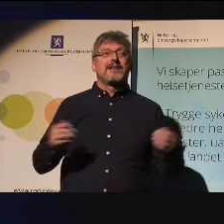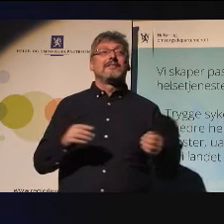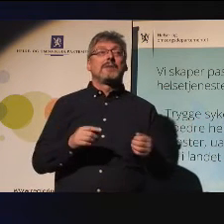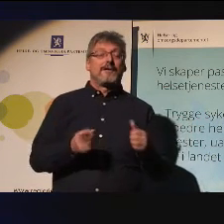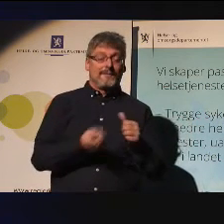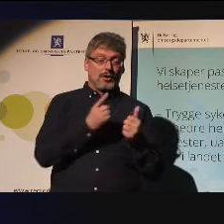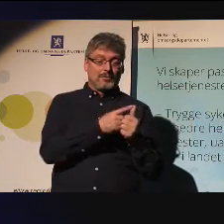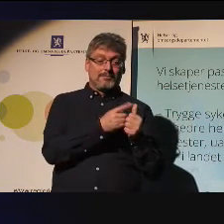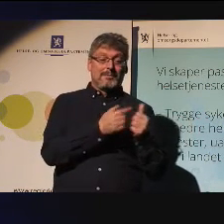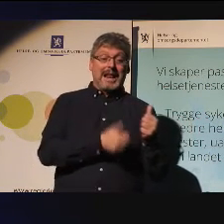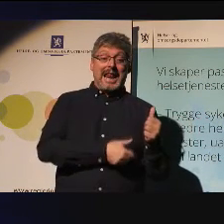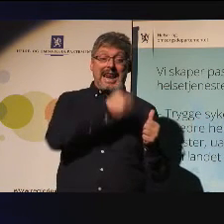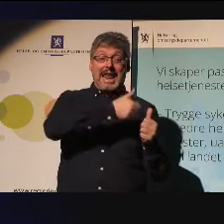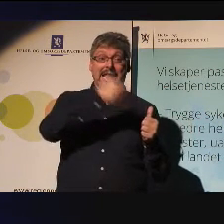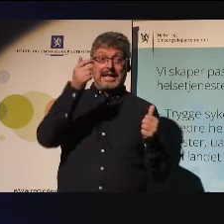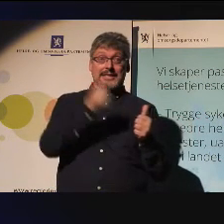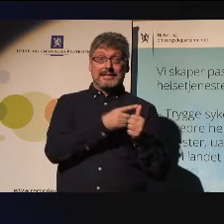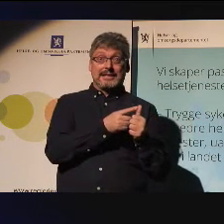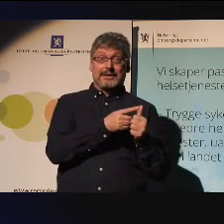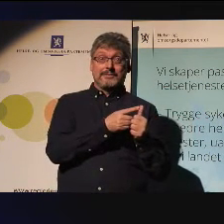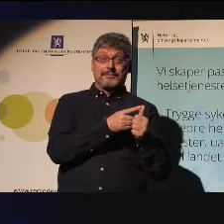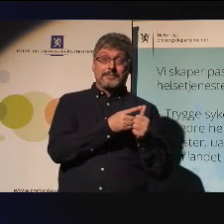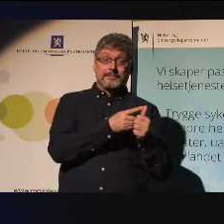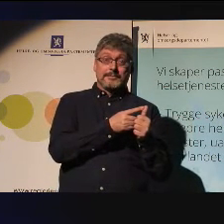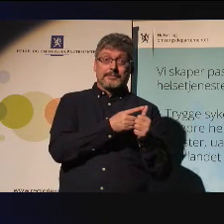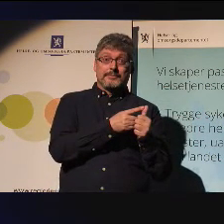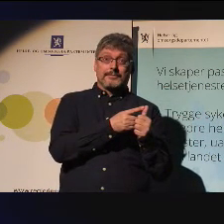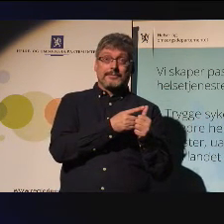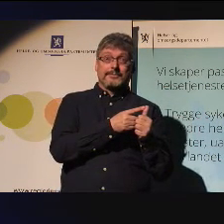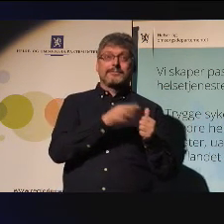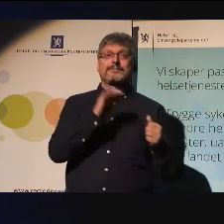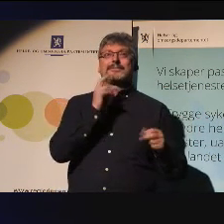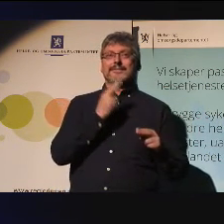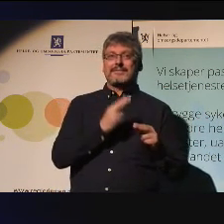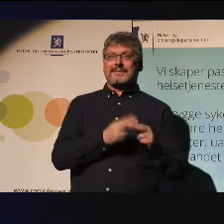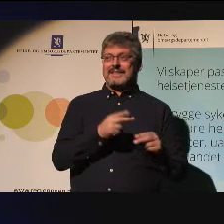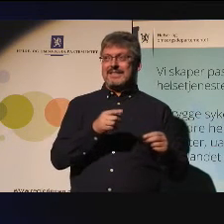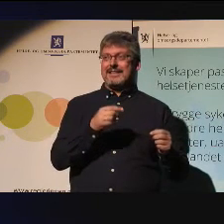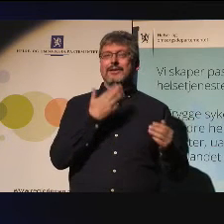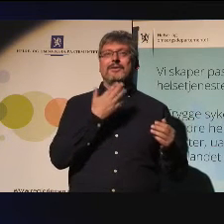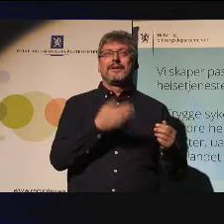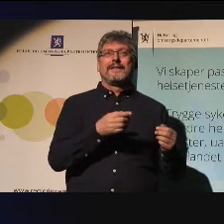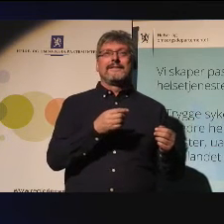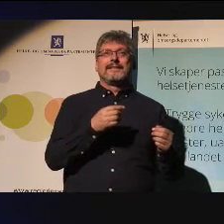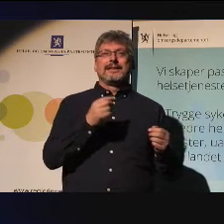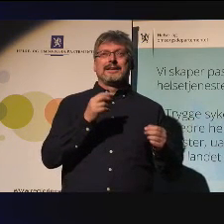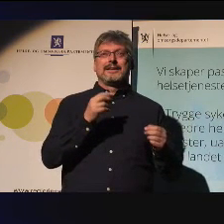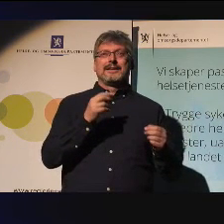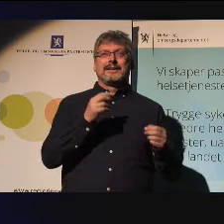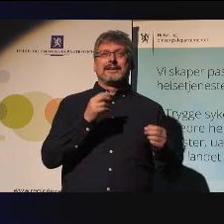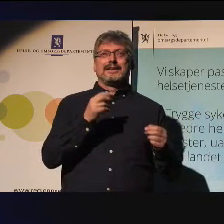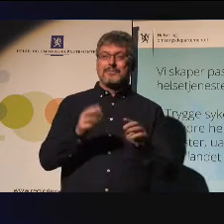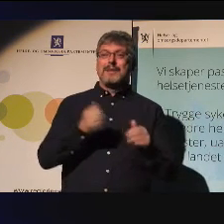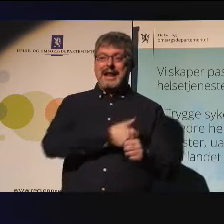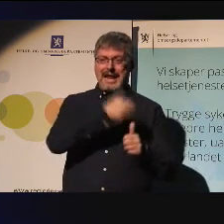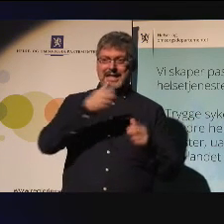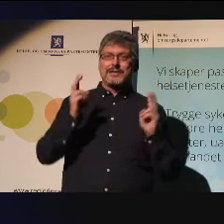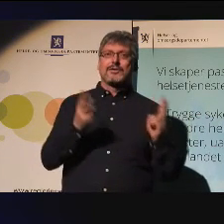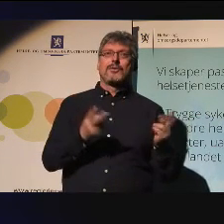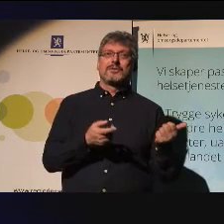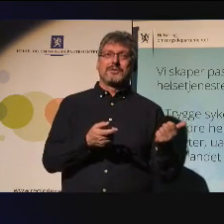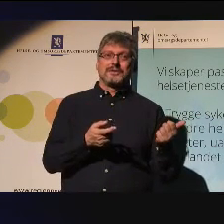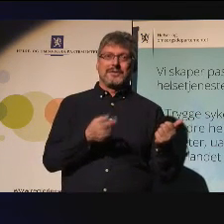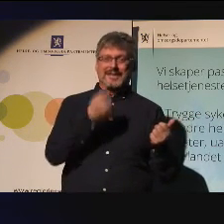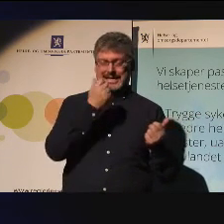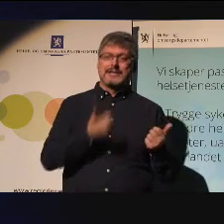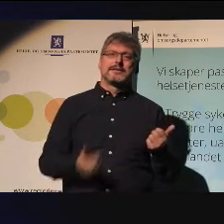ledelse. Når enden er god, så er allting godt, pleier vi å si. Og sånn er det jo egentlig med ledelse også, i alle fall